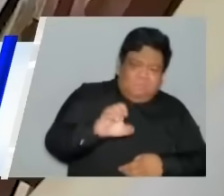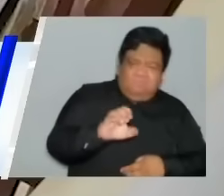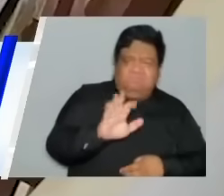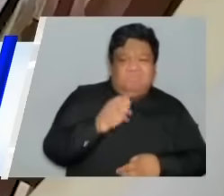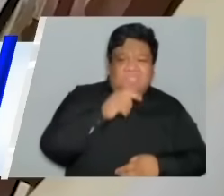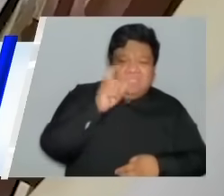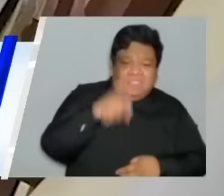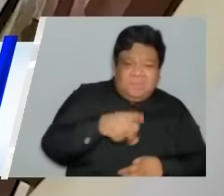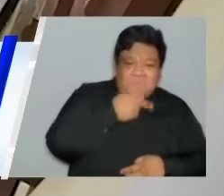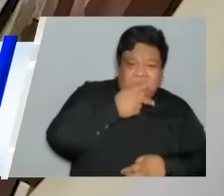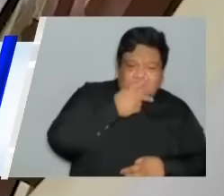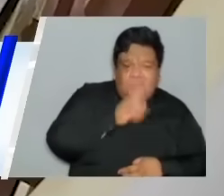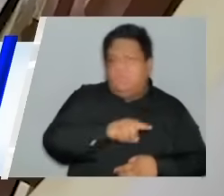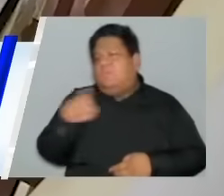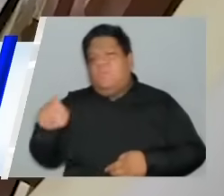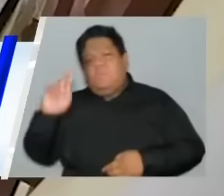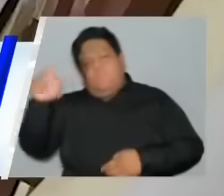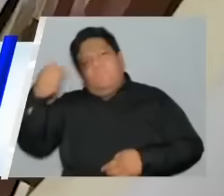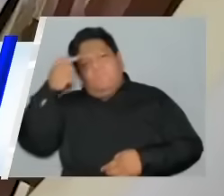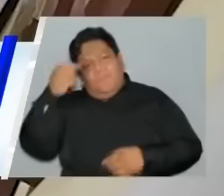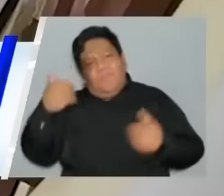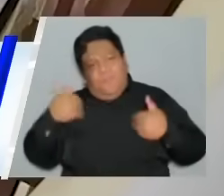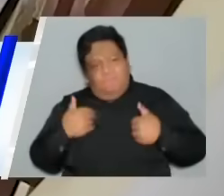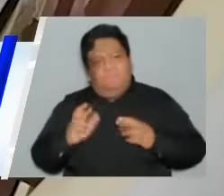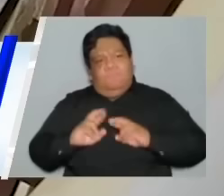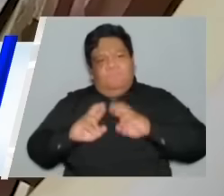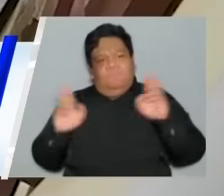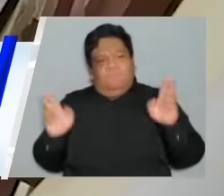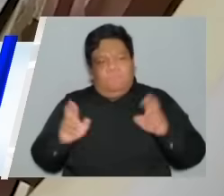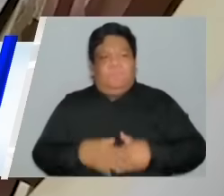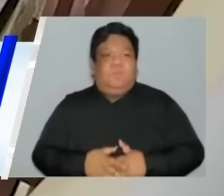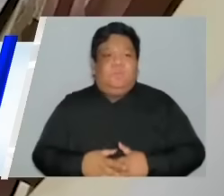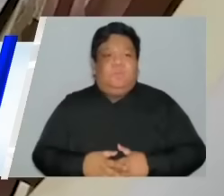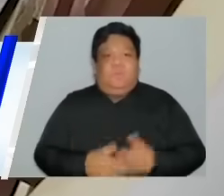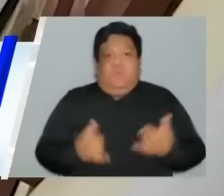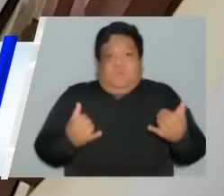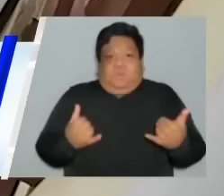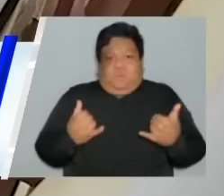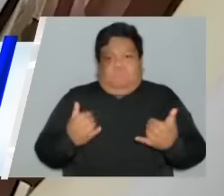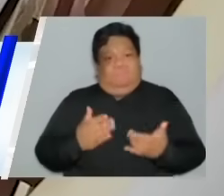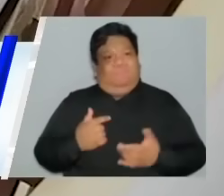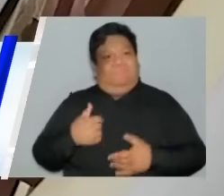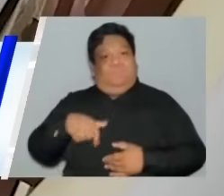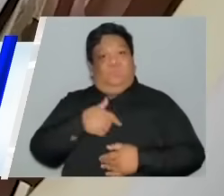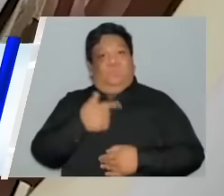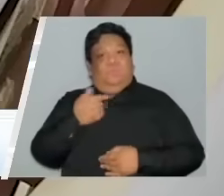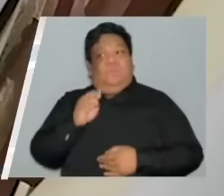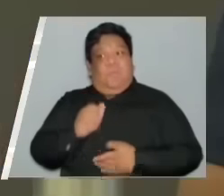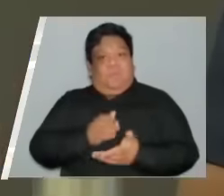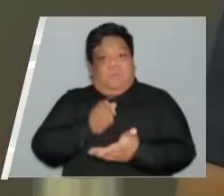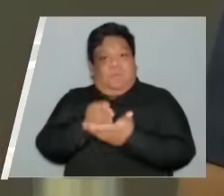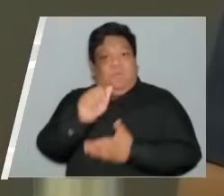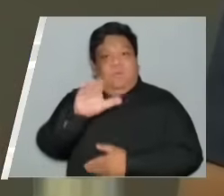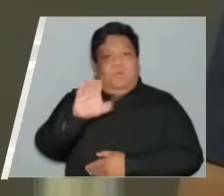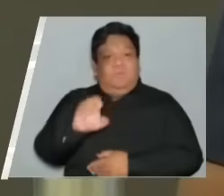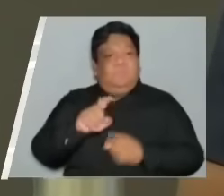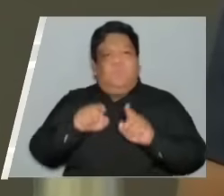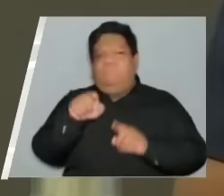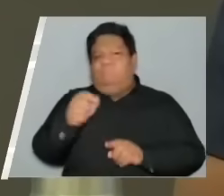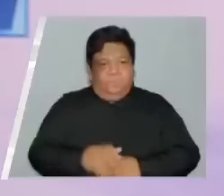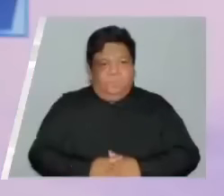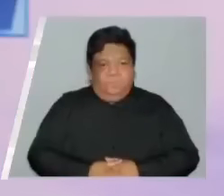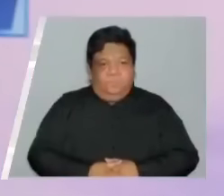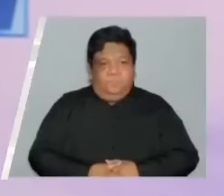pasyente. Ngayong araw, pinantahan muli ng GMA Integrated News ang ACE Medical Center, pero hindi pa rin sila nagbigay ng pahayag.